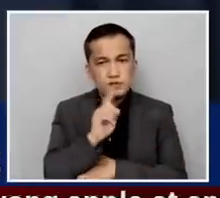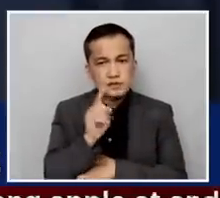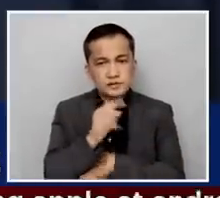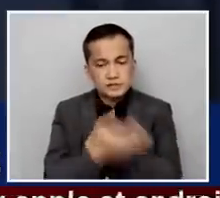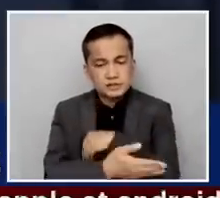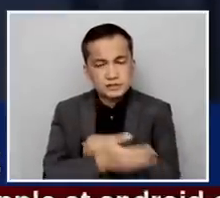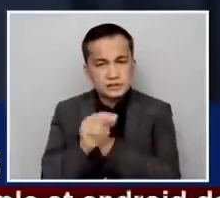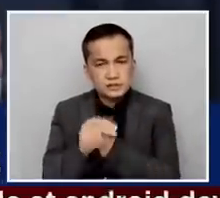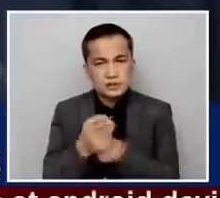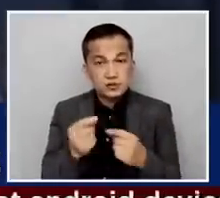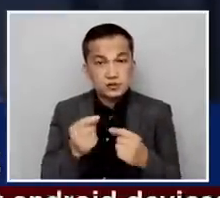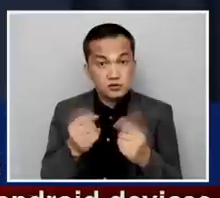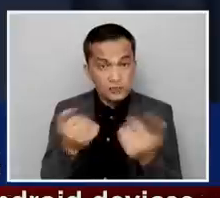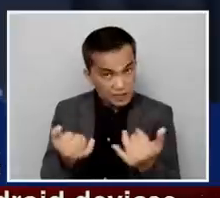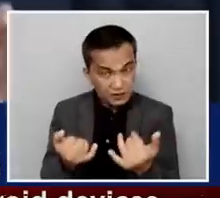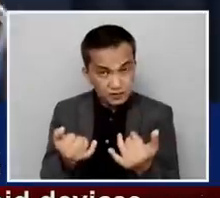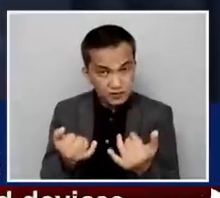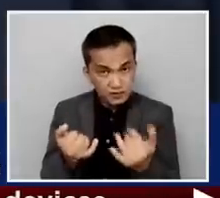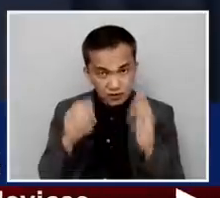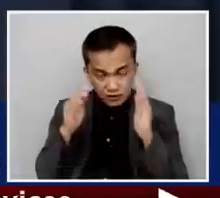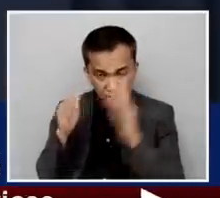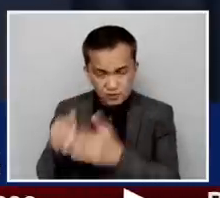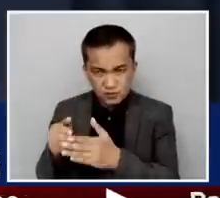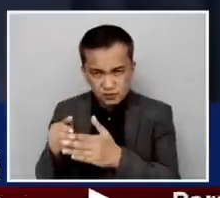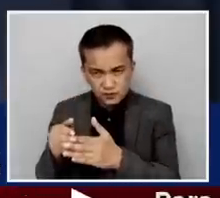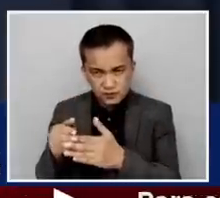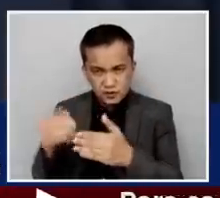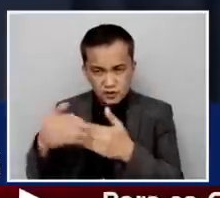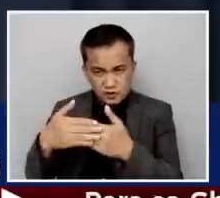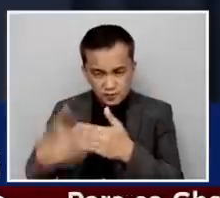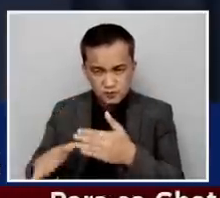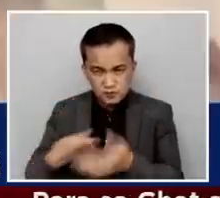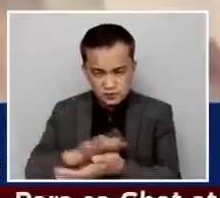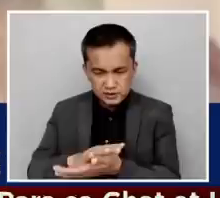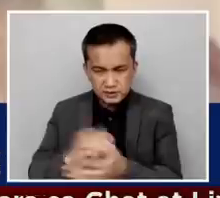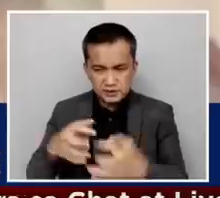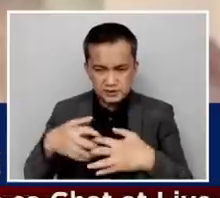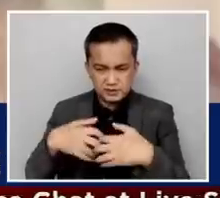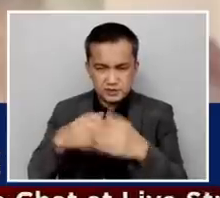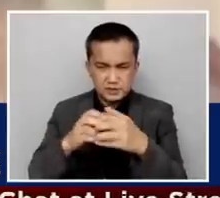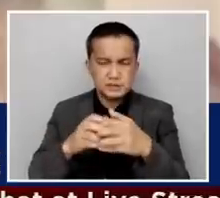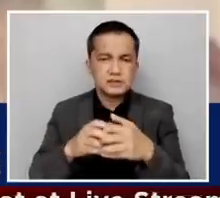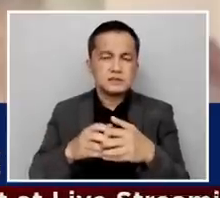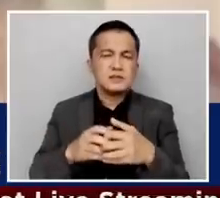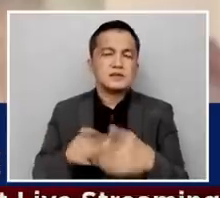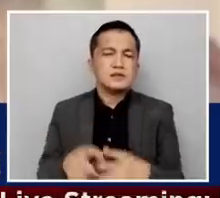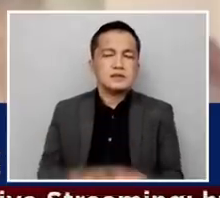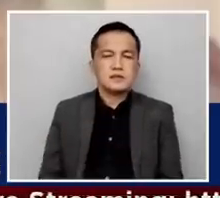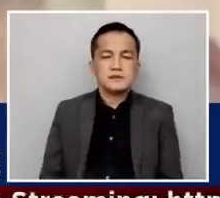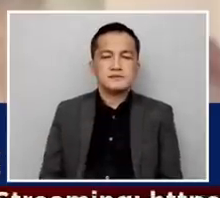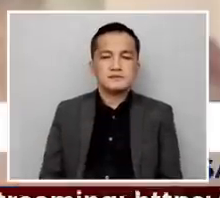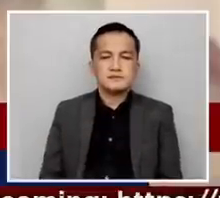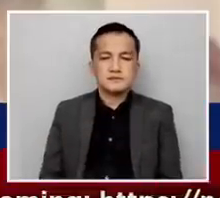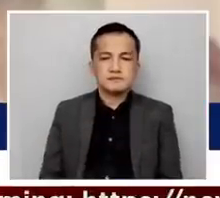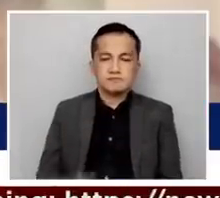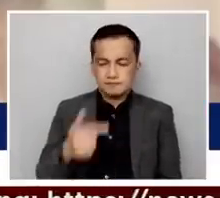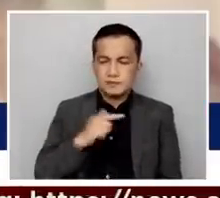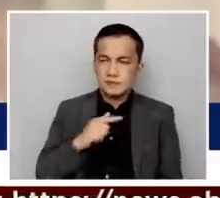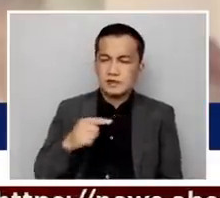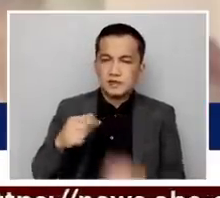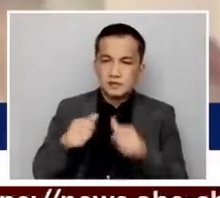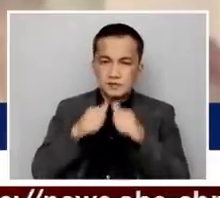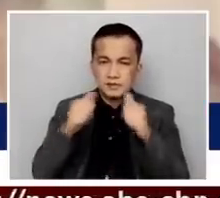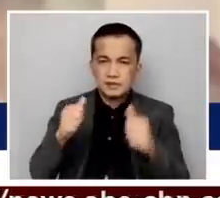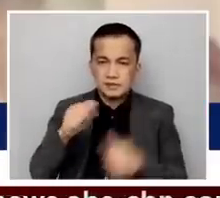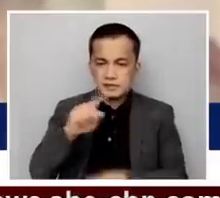to focus post-pandemic recovery and reconstruction. Ang pahayag na ito ni Subiri taliwas doon sa